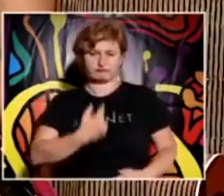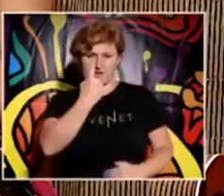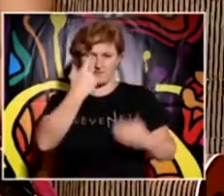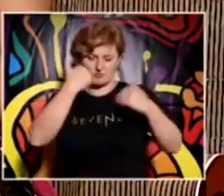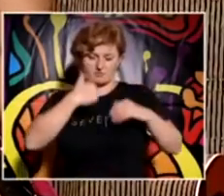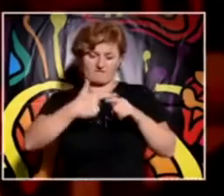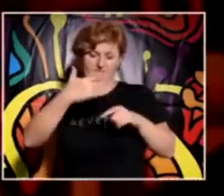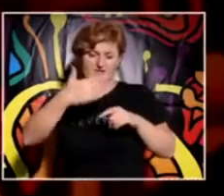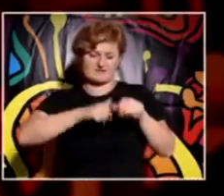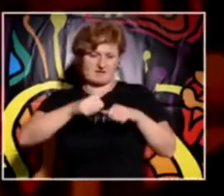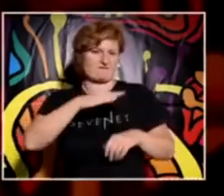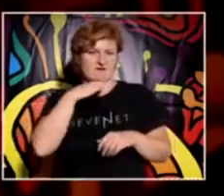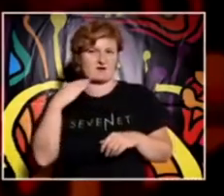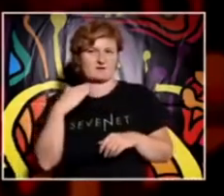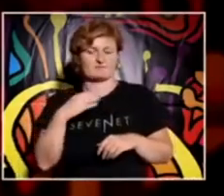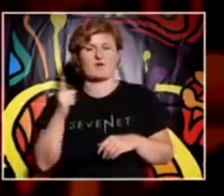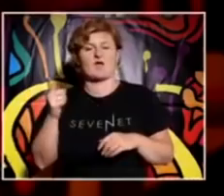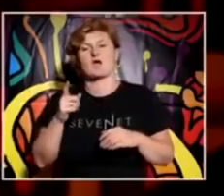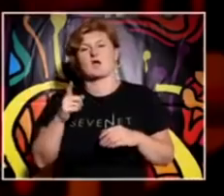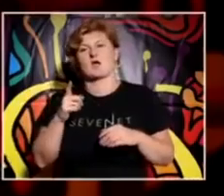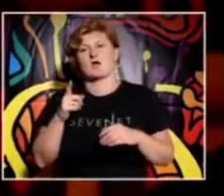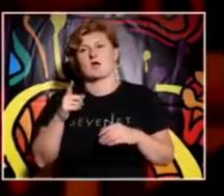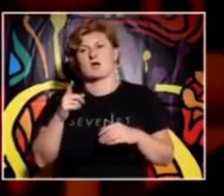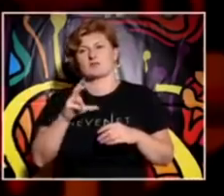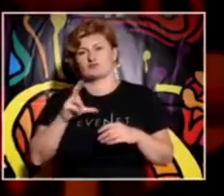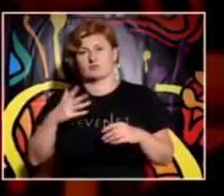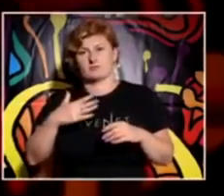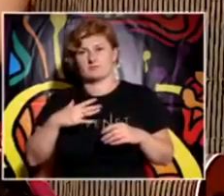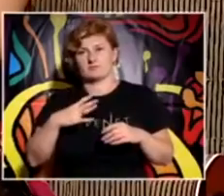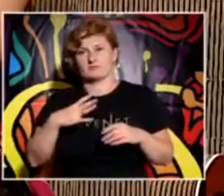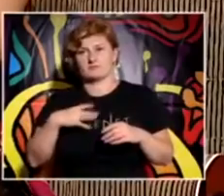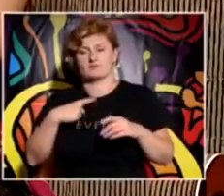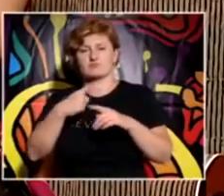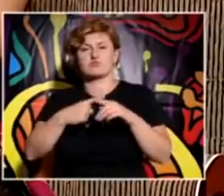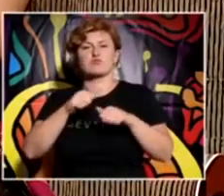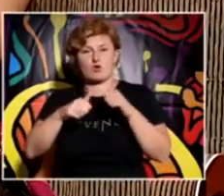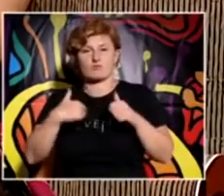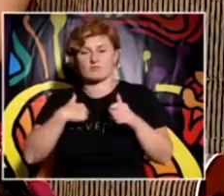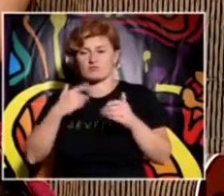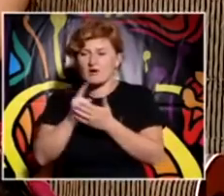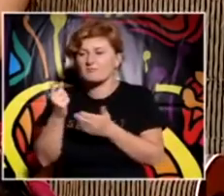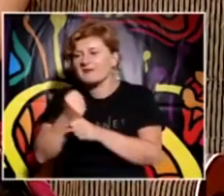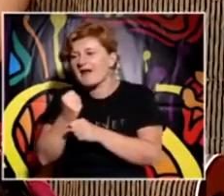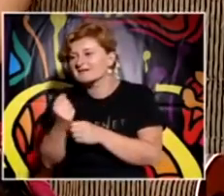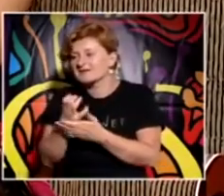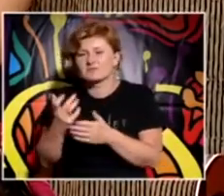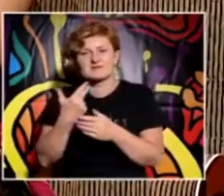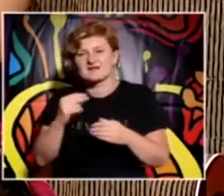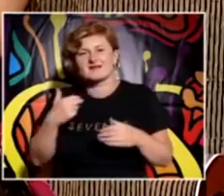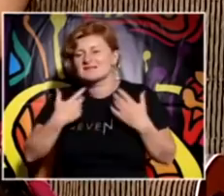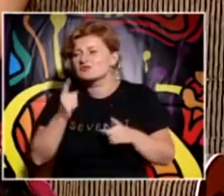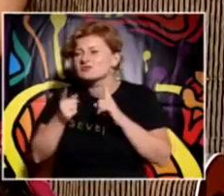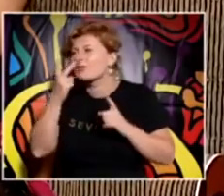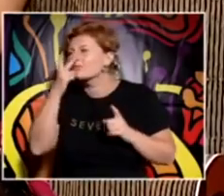za taką... A zdarzyło wam się podjąć pracę w momencie, w którym byliście w... Nie. Za mało czasu. My chcieliśmy naprawdę zobaczyć totalnie